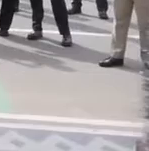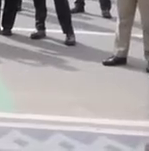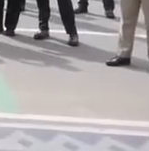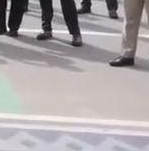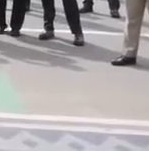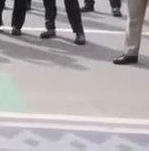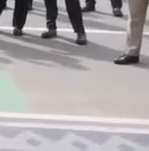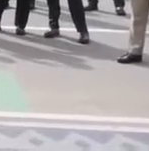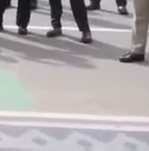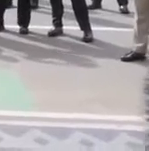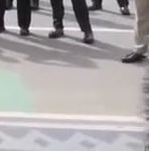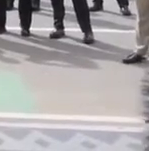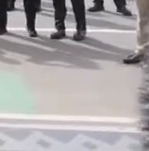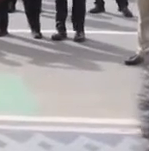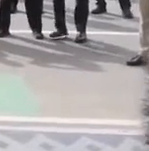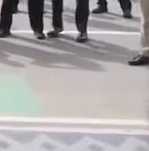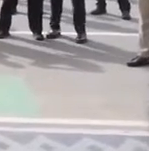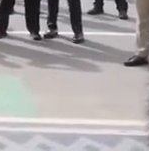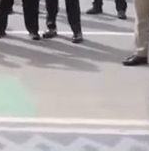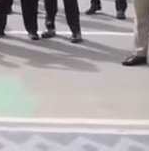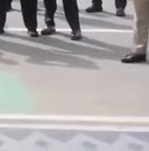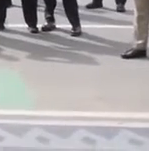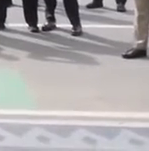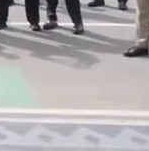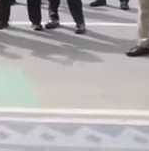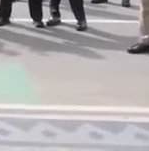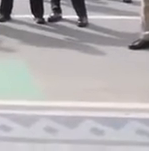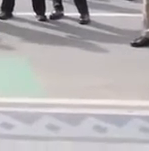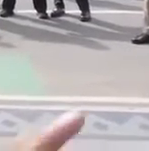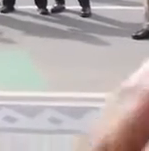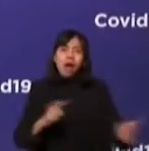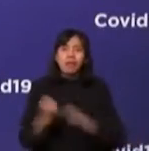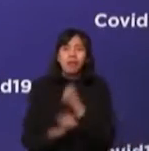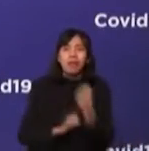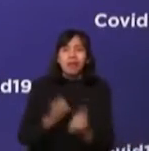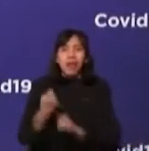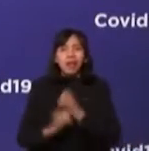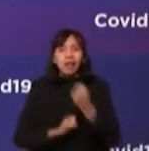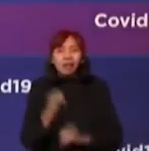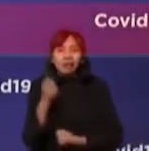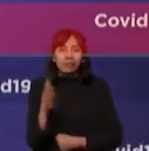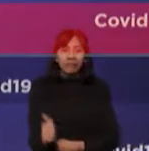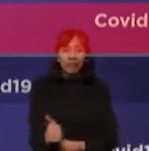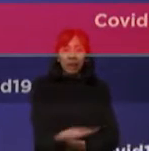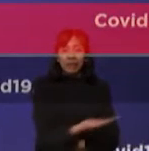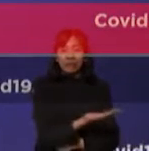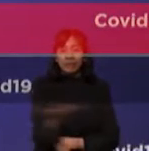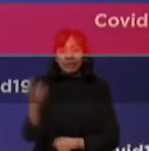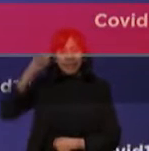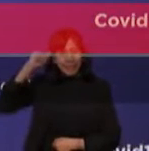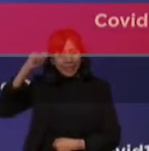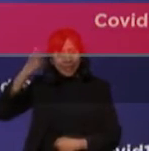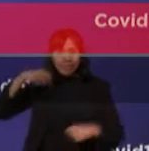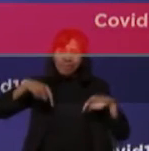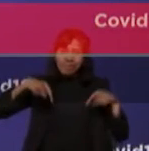ia tegaskan, jika ada masyarakat yang tidak menggunakan masker, perlu diingatkan. Tapi saya ingin mengingatkan bahwa kondisi